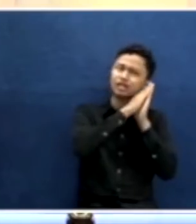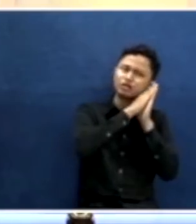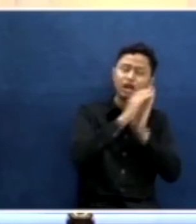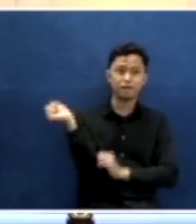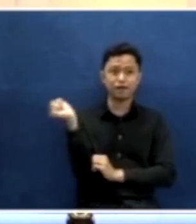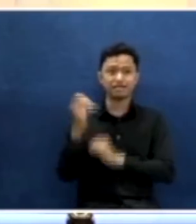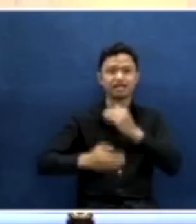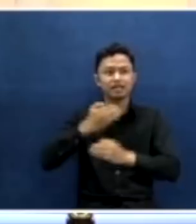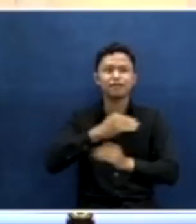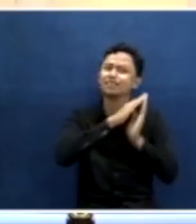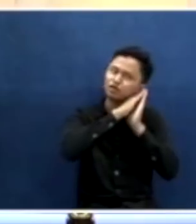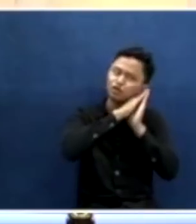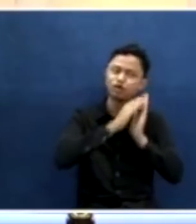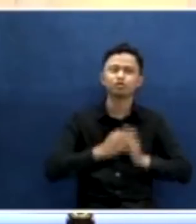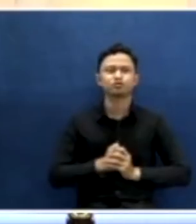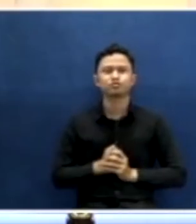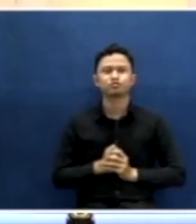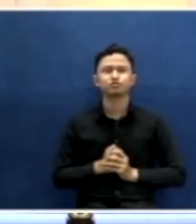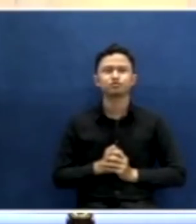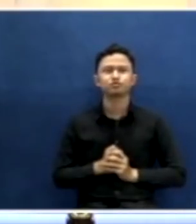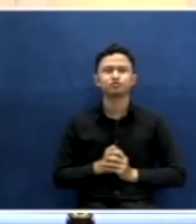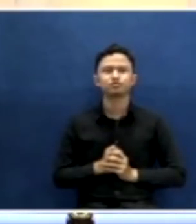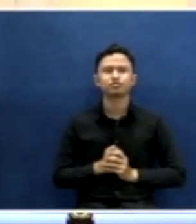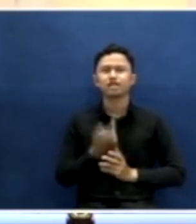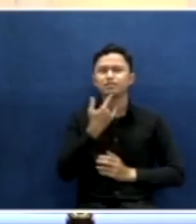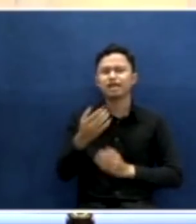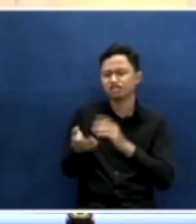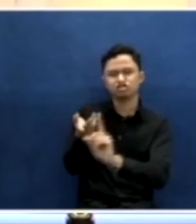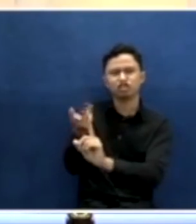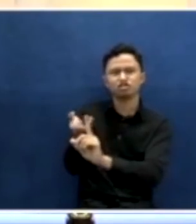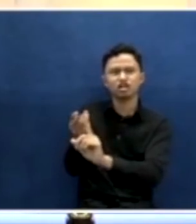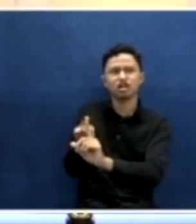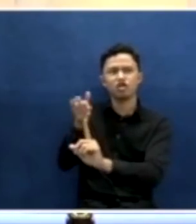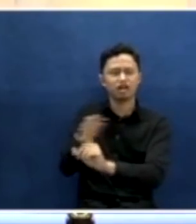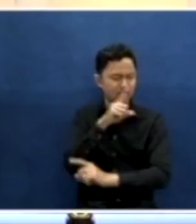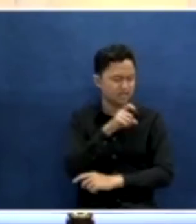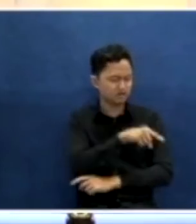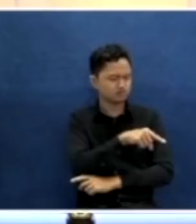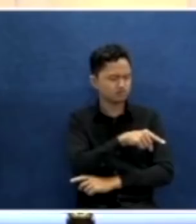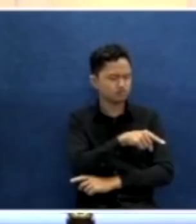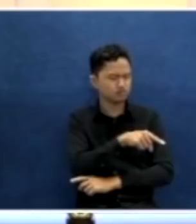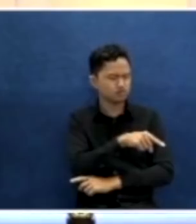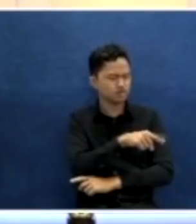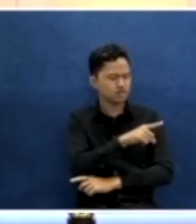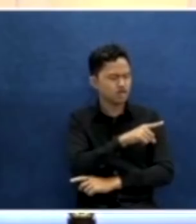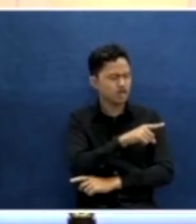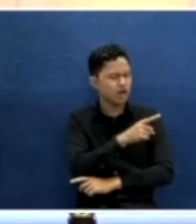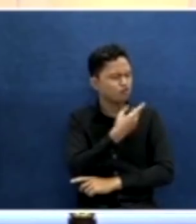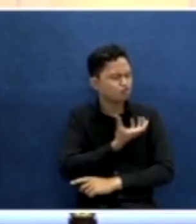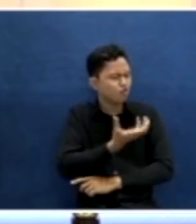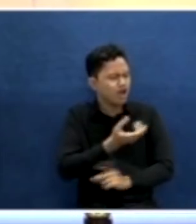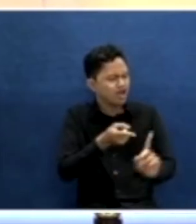pasar dan kerjaannya itu di depan pasar tuh salat ngelag ngelag perempuan yang lewat sampai kemudian orang itu bertanya sama dia Kenapa kamu tuh suka